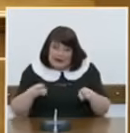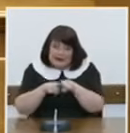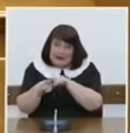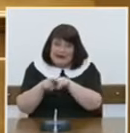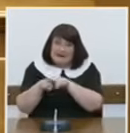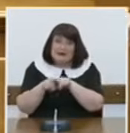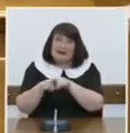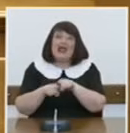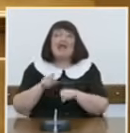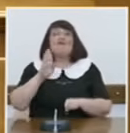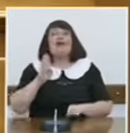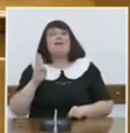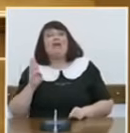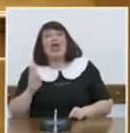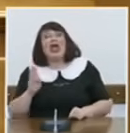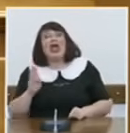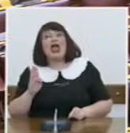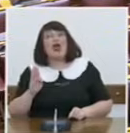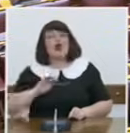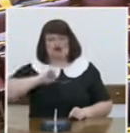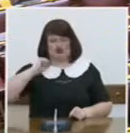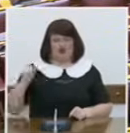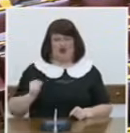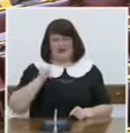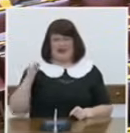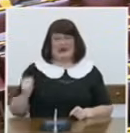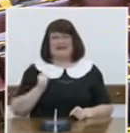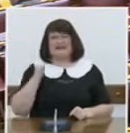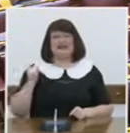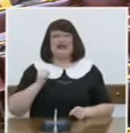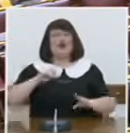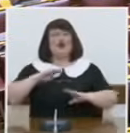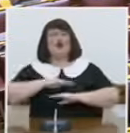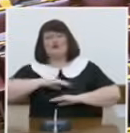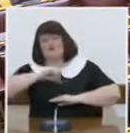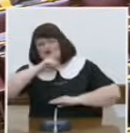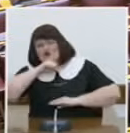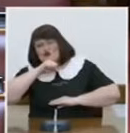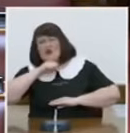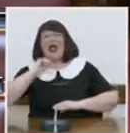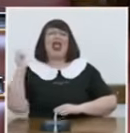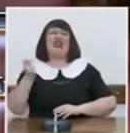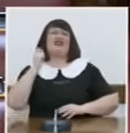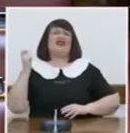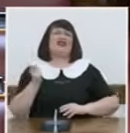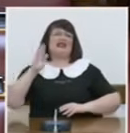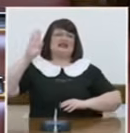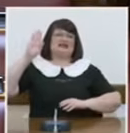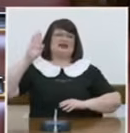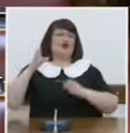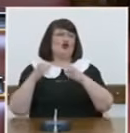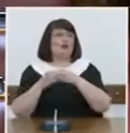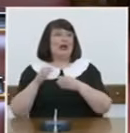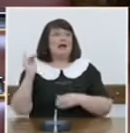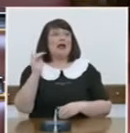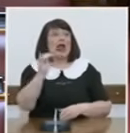είναι σοβινιστικό, μιλιταριστικό κόμμα. Αυτό είναι το κακό. Καλούμε λοιπόν τους πατριώτες, κύριο